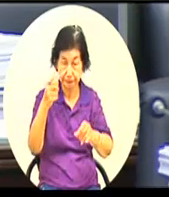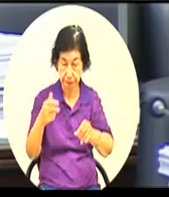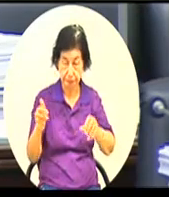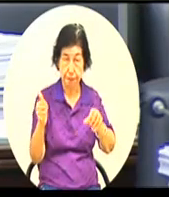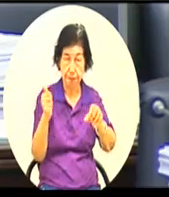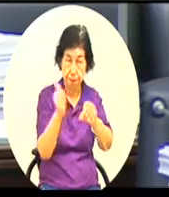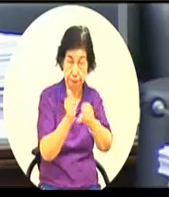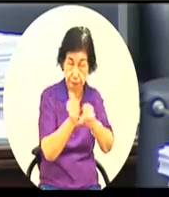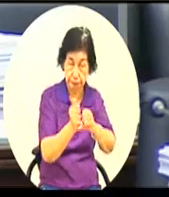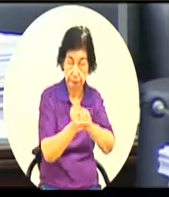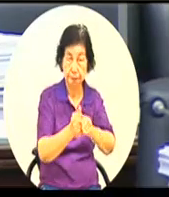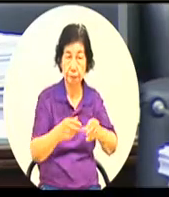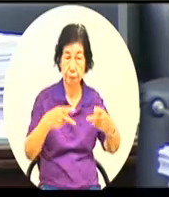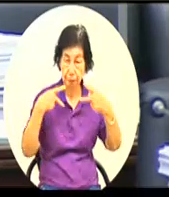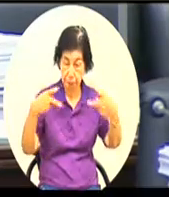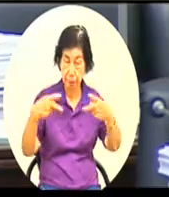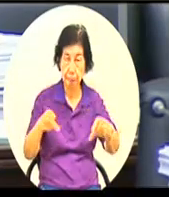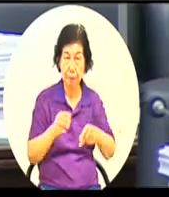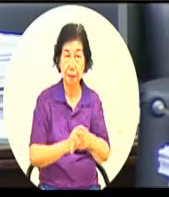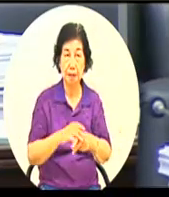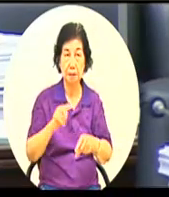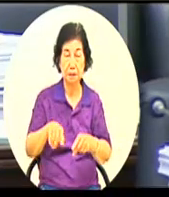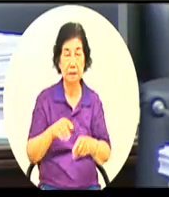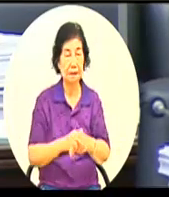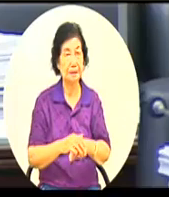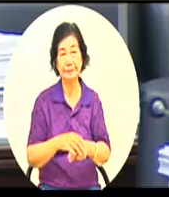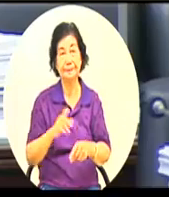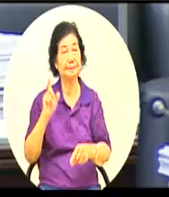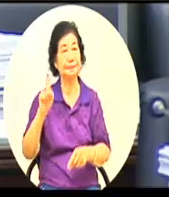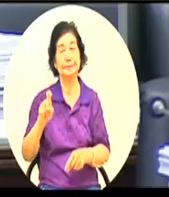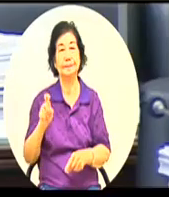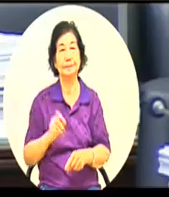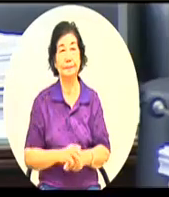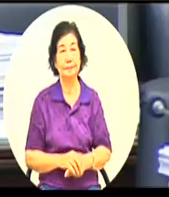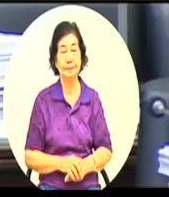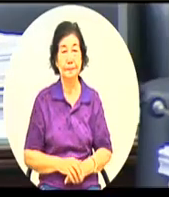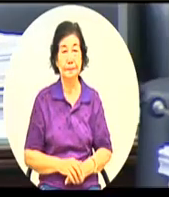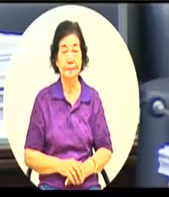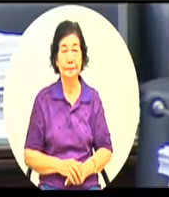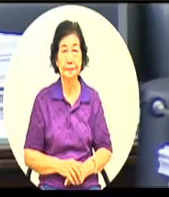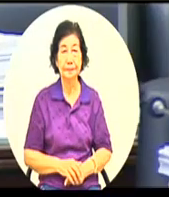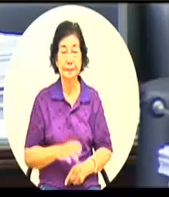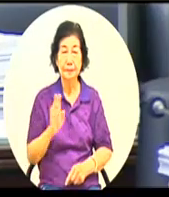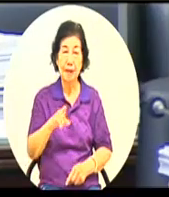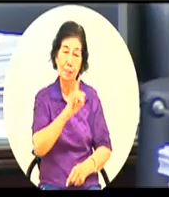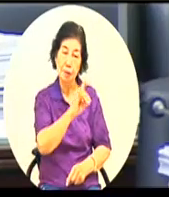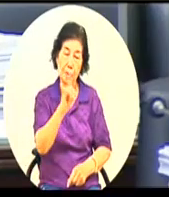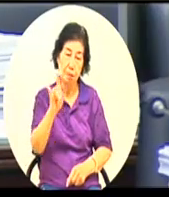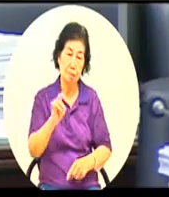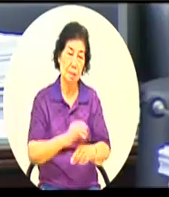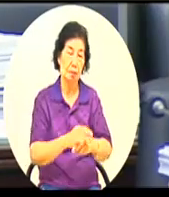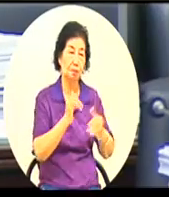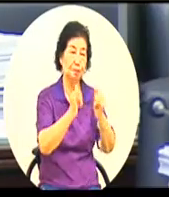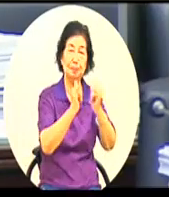啊，这是永远无可能的代志啦。啊，唔通多啊贪。骗这戆百姓啊！